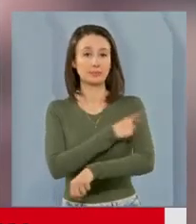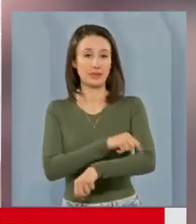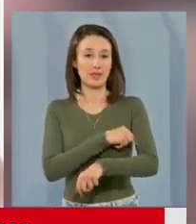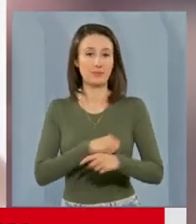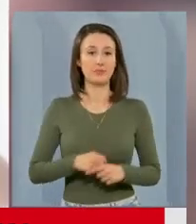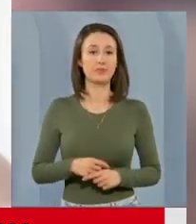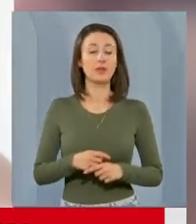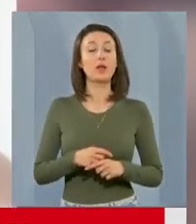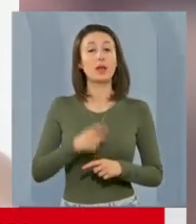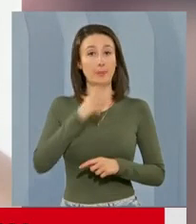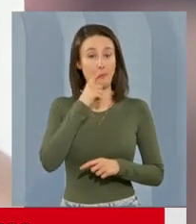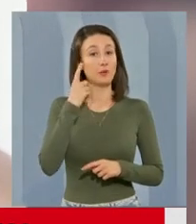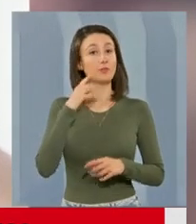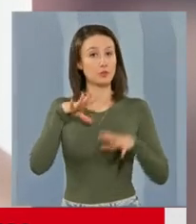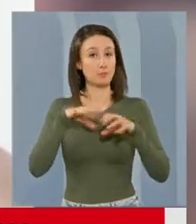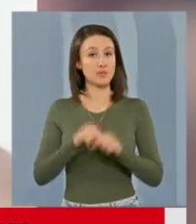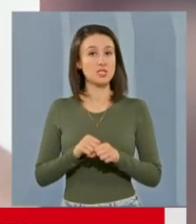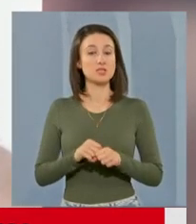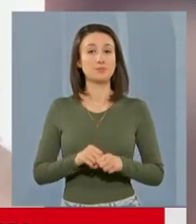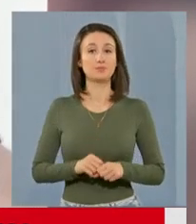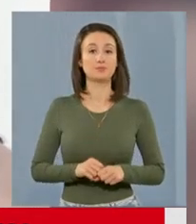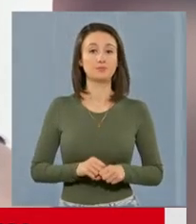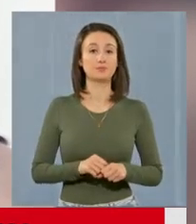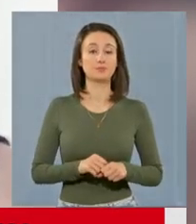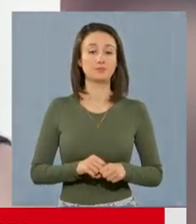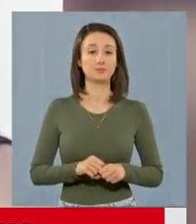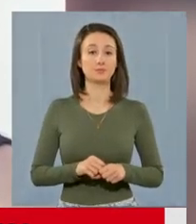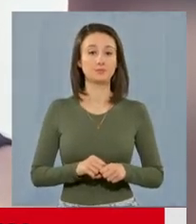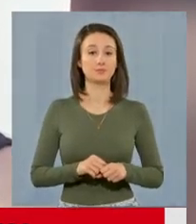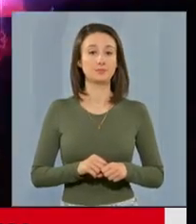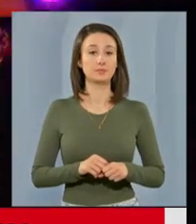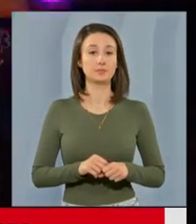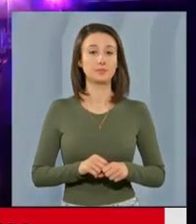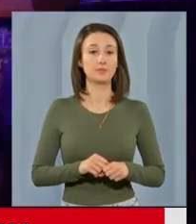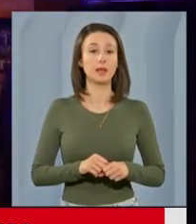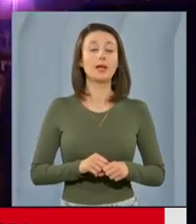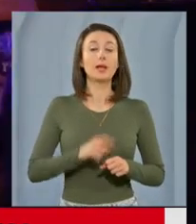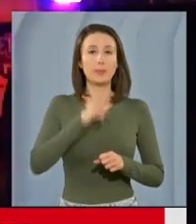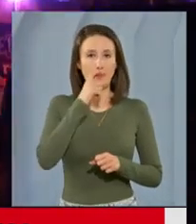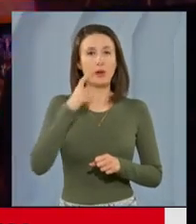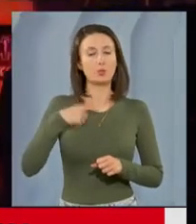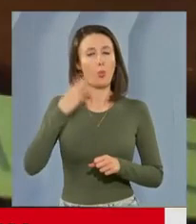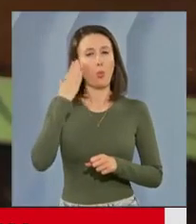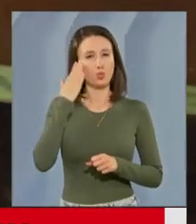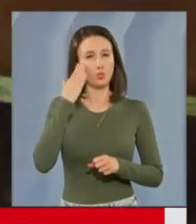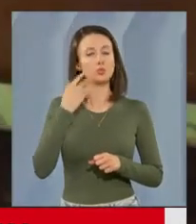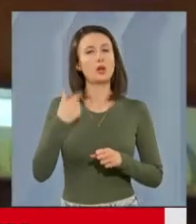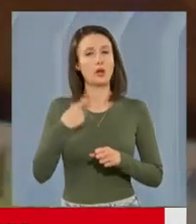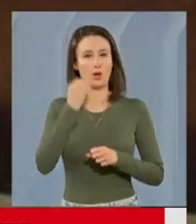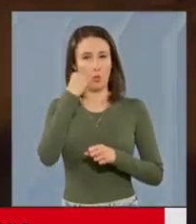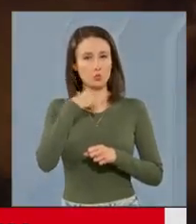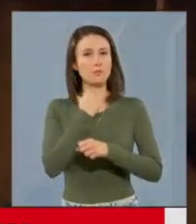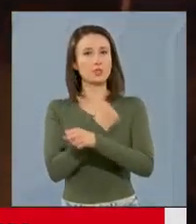spital în cele din urmă bărbatul a fost reținut de către un alt echipaj de poliție se pare că individul este un consumator înrăit de